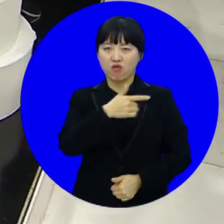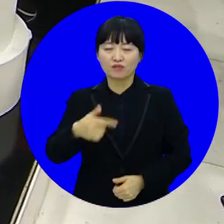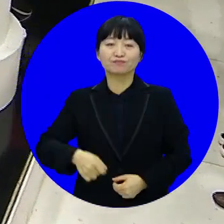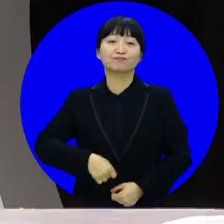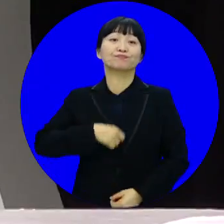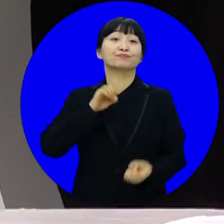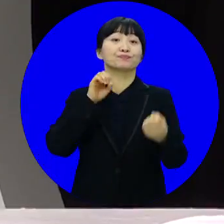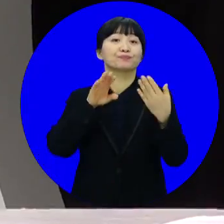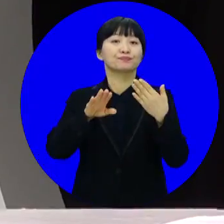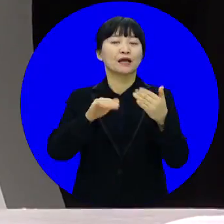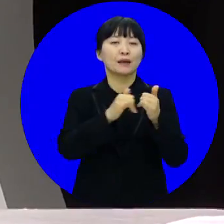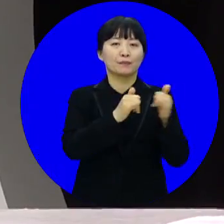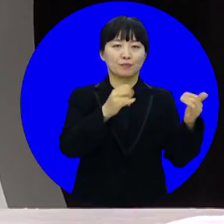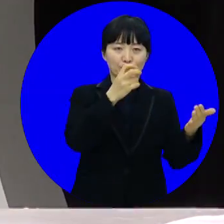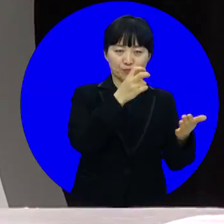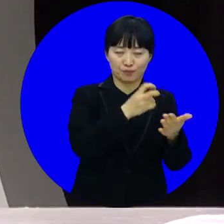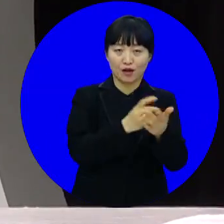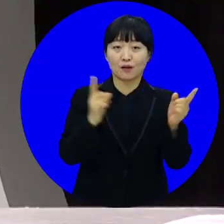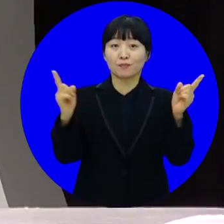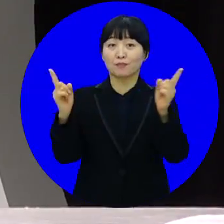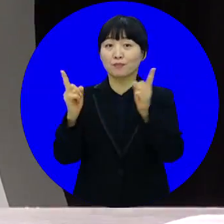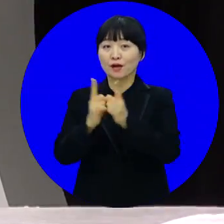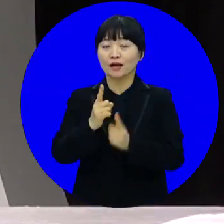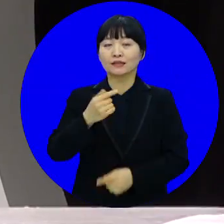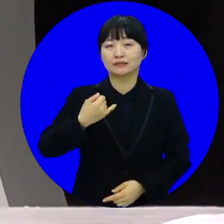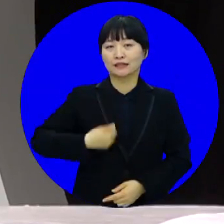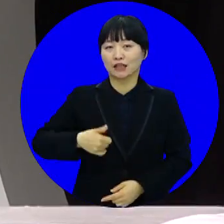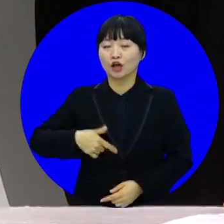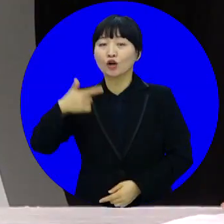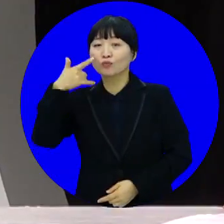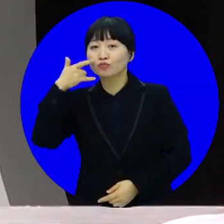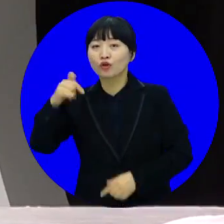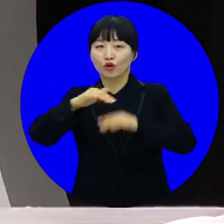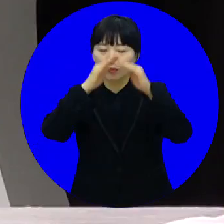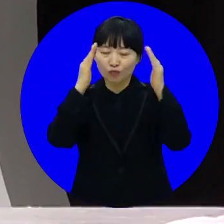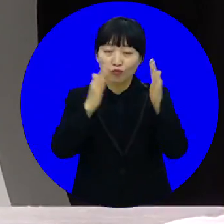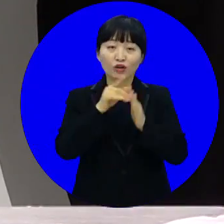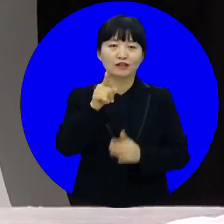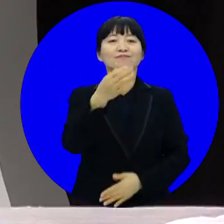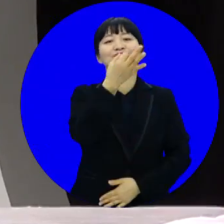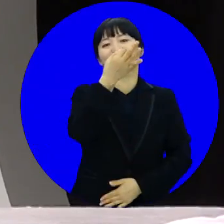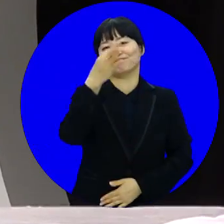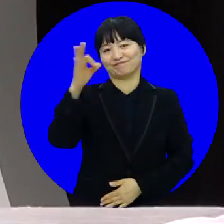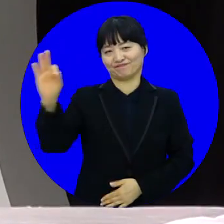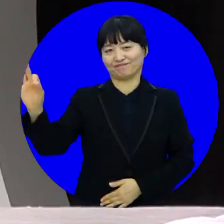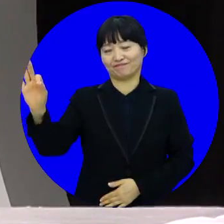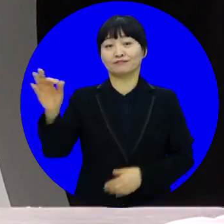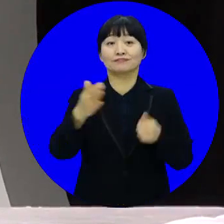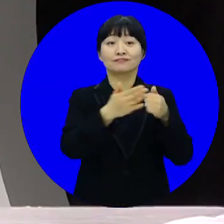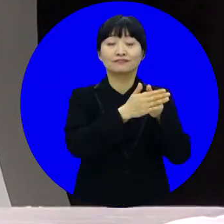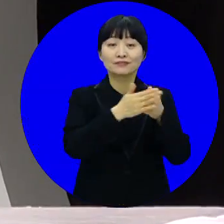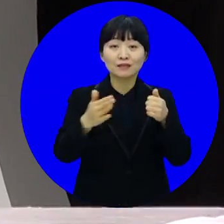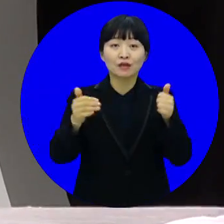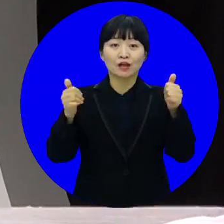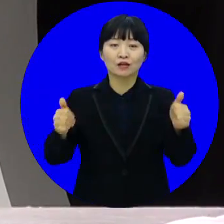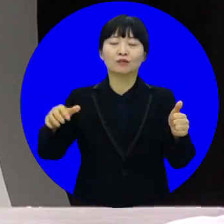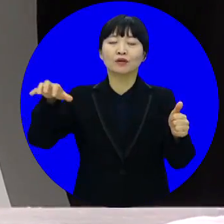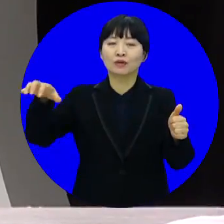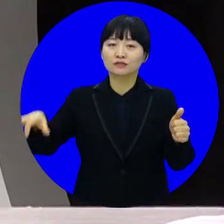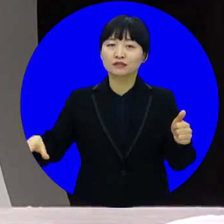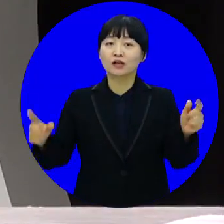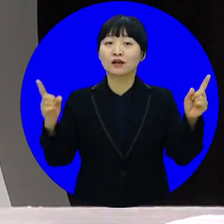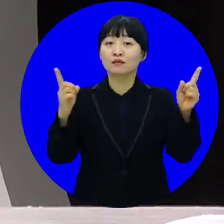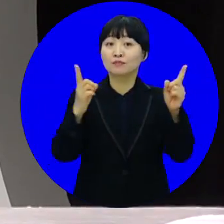답변입니다. 우리 민법은 면접교섭권을 자녀와 부모 모두에게 인정하고 있습니다. 따라서